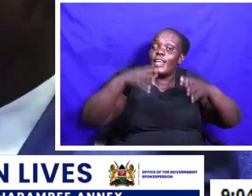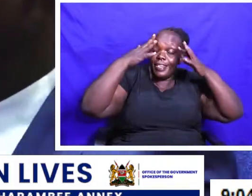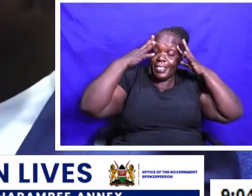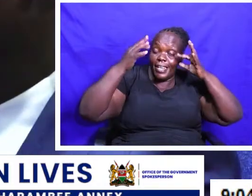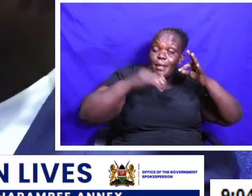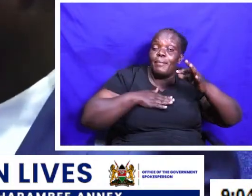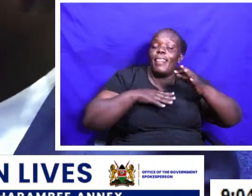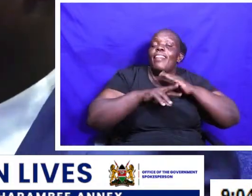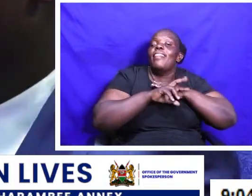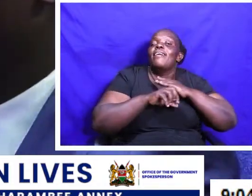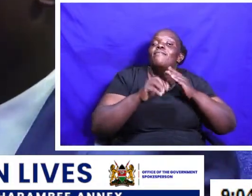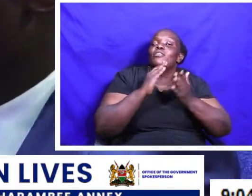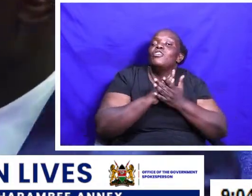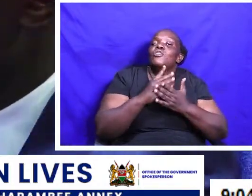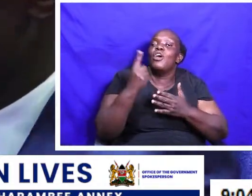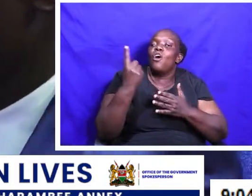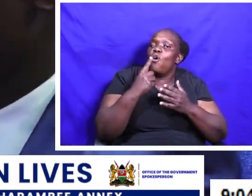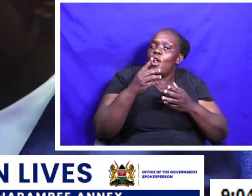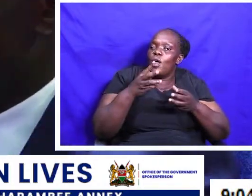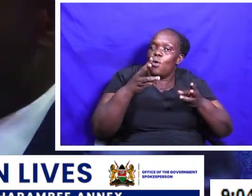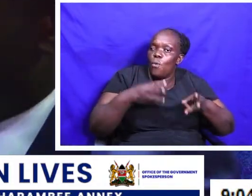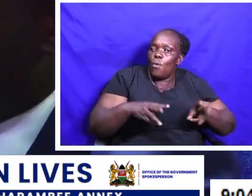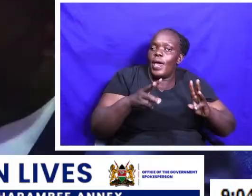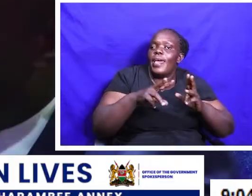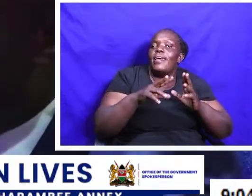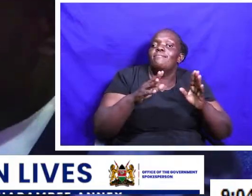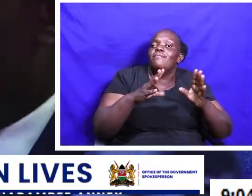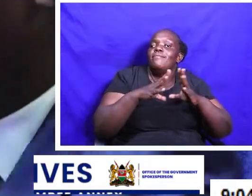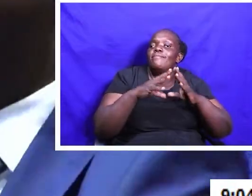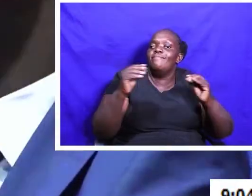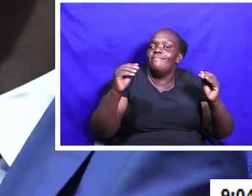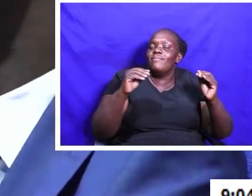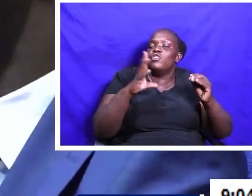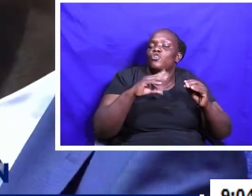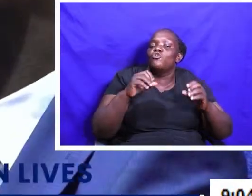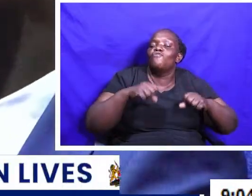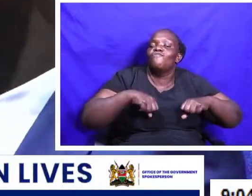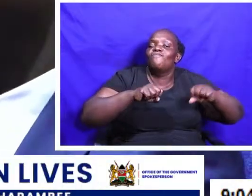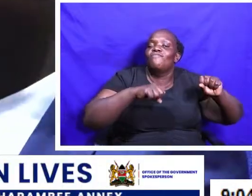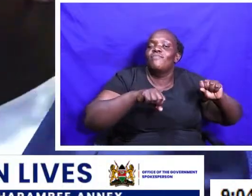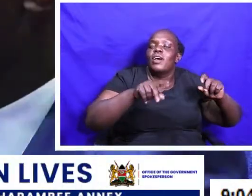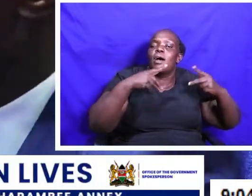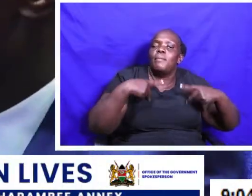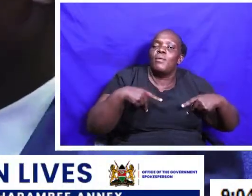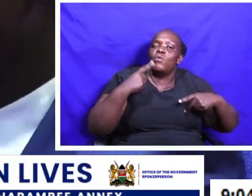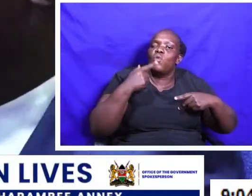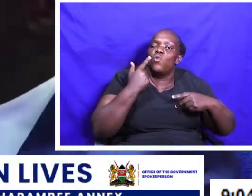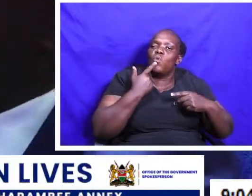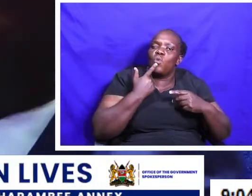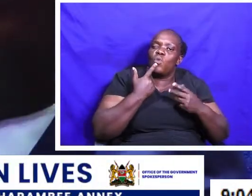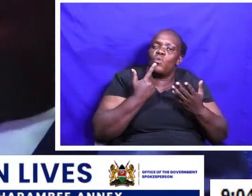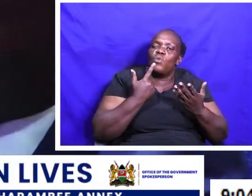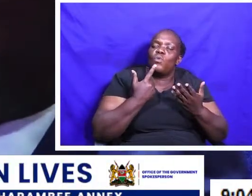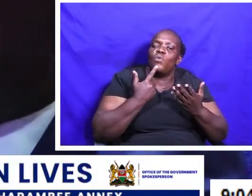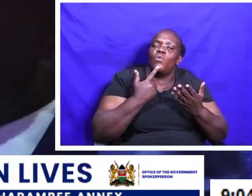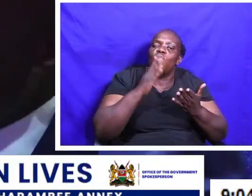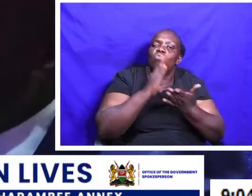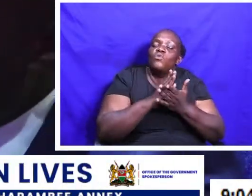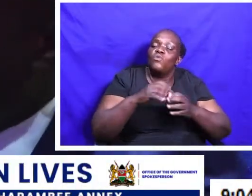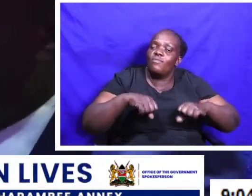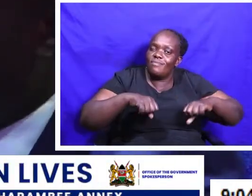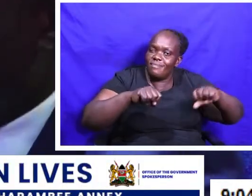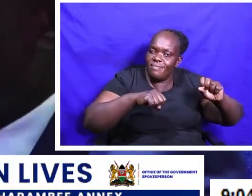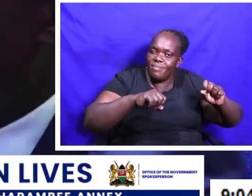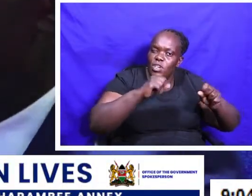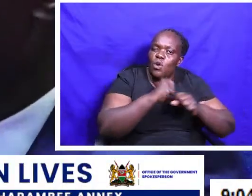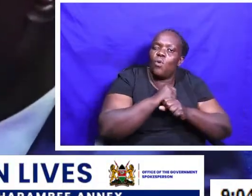mwizi. Lakini unapata kwamba the only easiest way ya kutoroka ni kutumia pikipiki. So kuna wale watu ambao ako